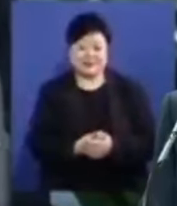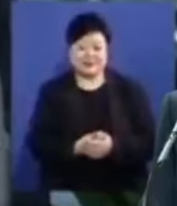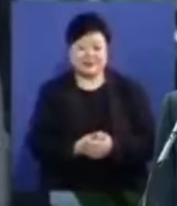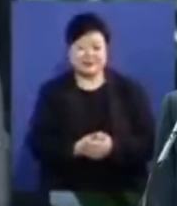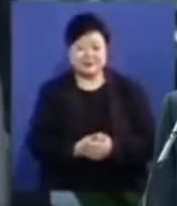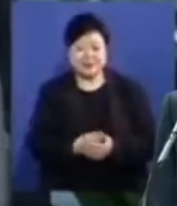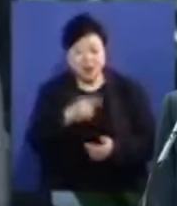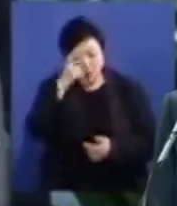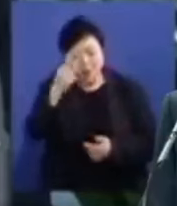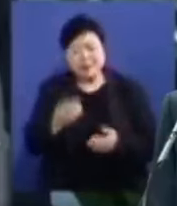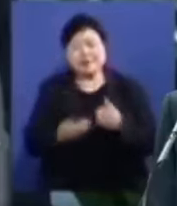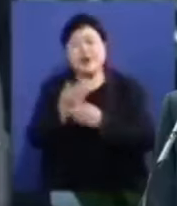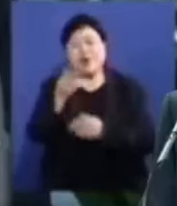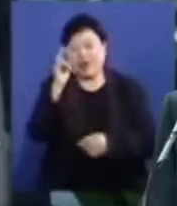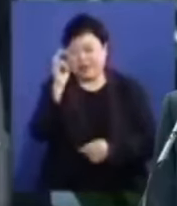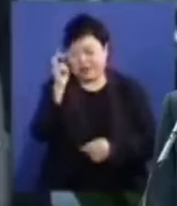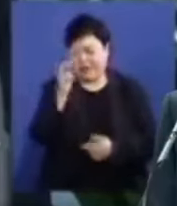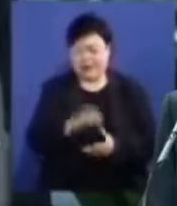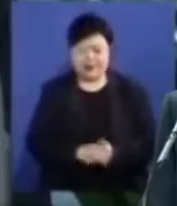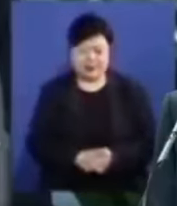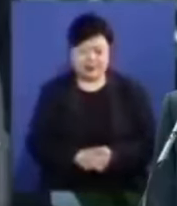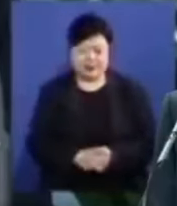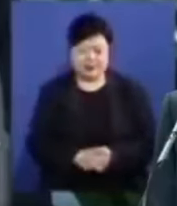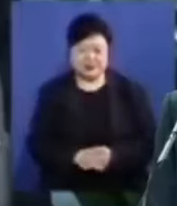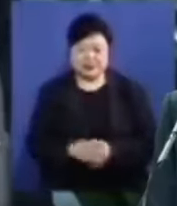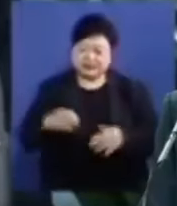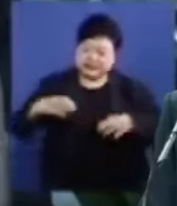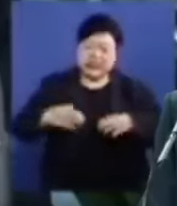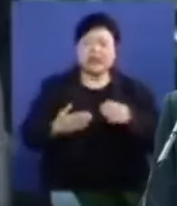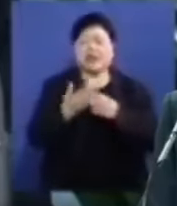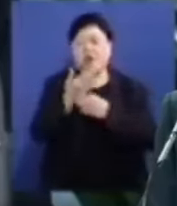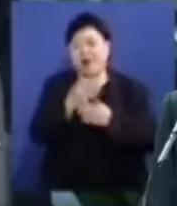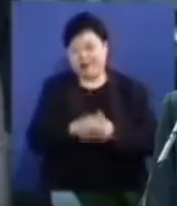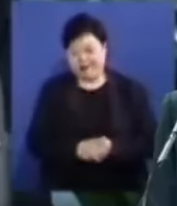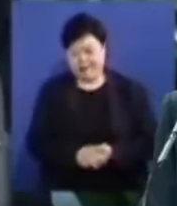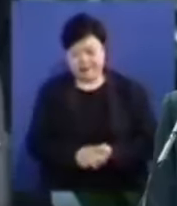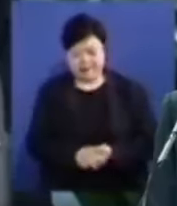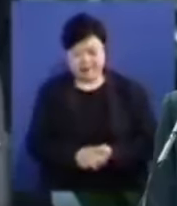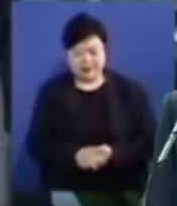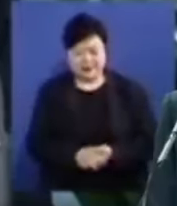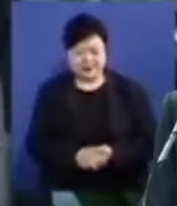해도 교만해져요. 자랑을 하게 돼요.